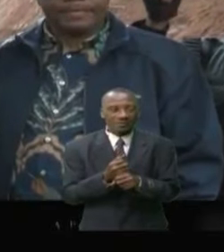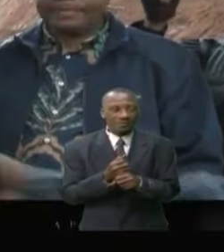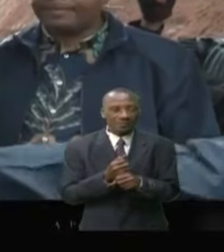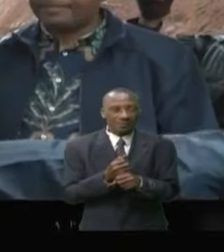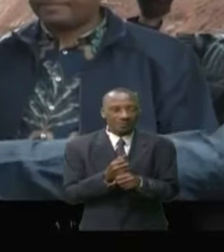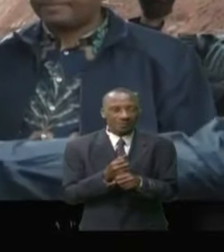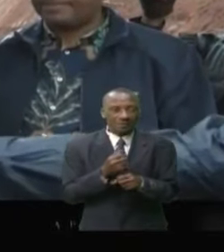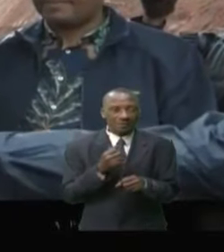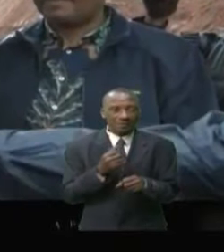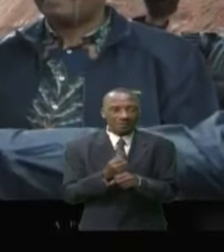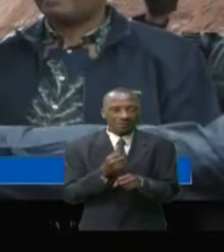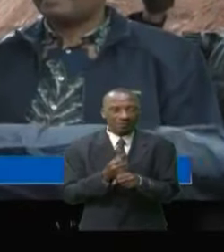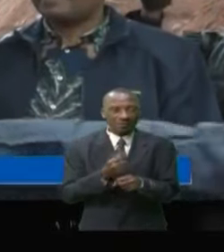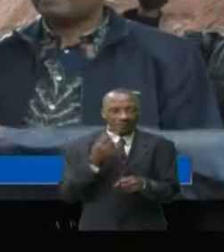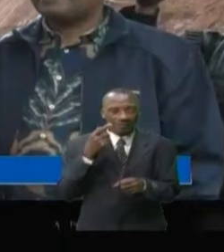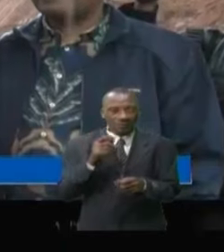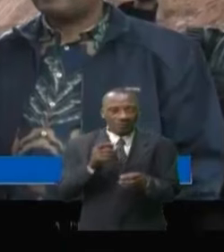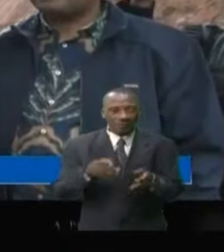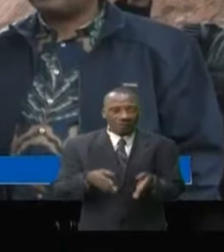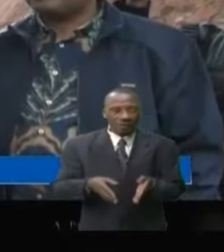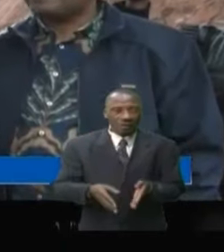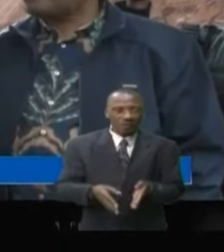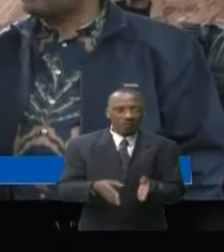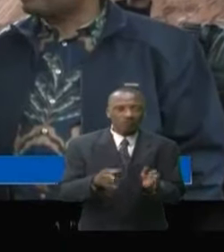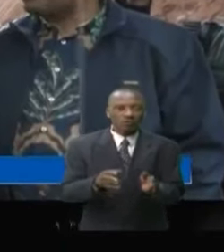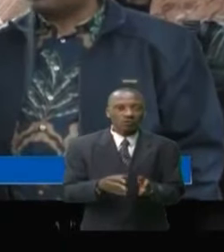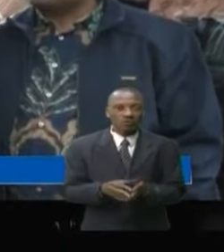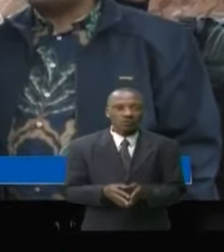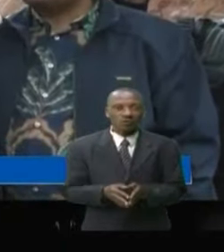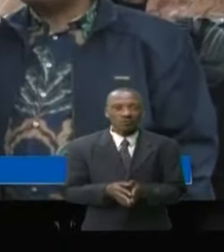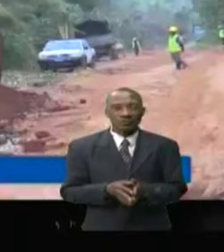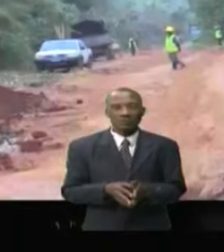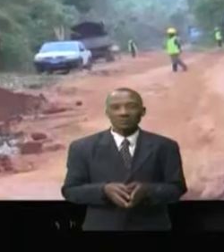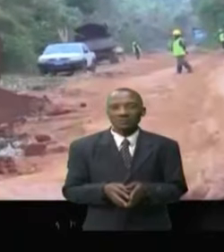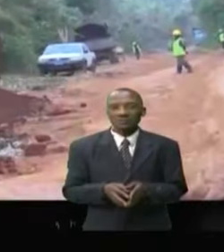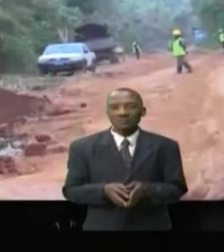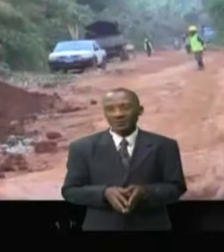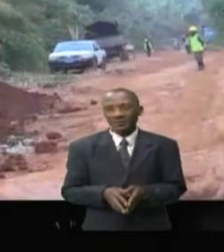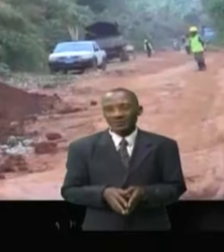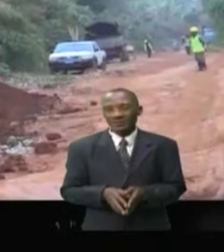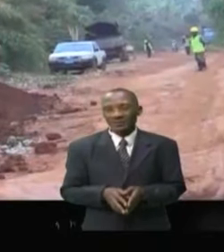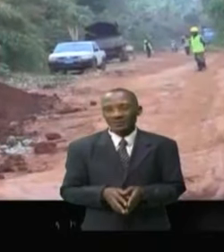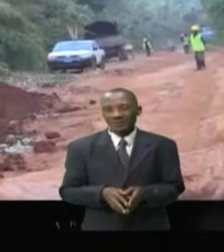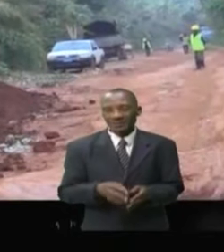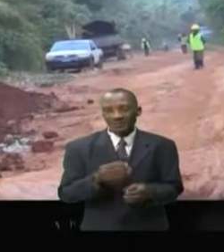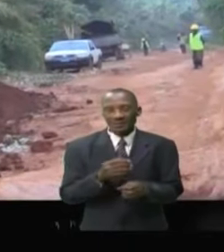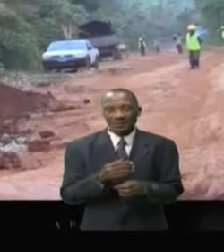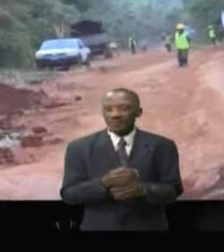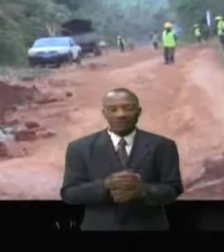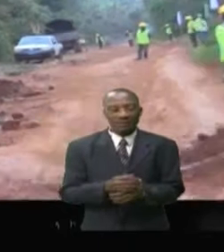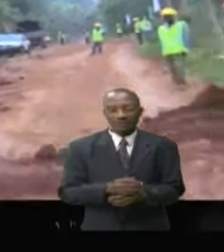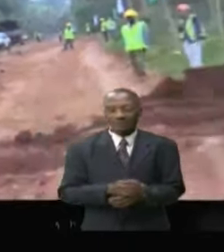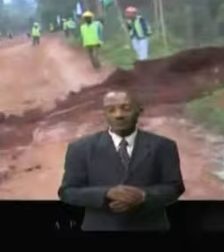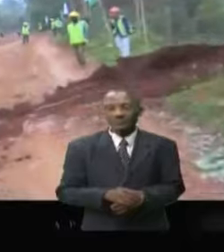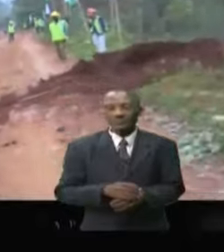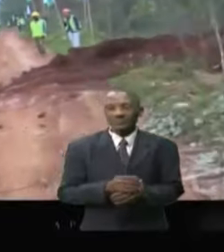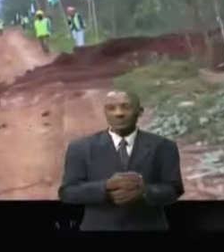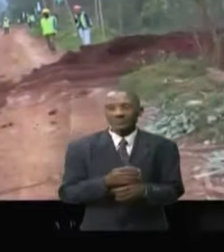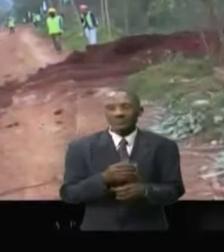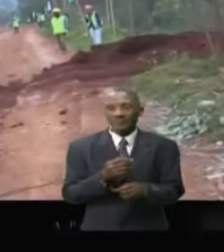rendre compte que les travaux ont effectivement commencé nous voyons des travaux de nous voyons des travaux